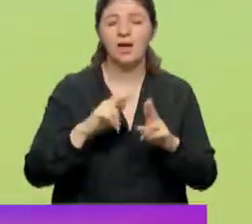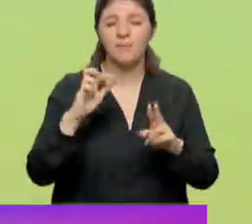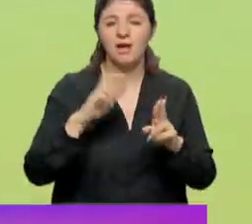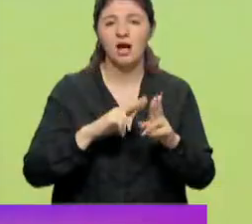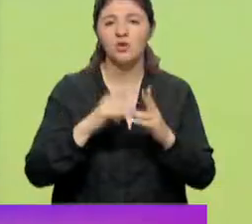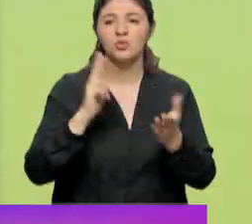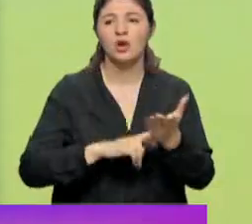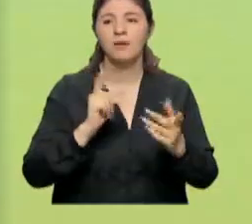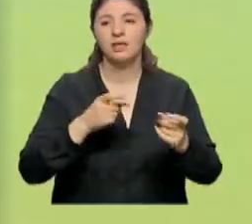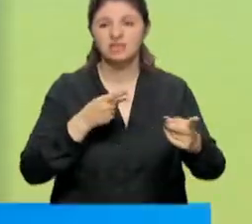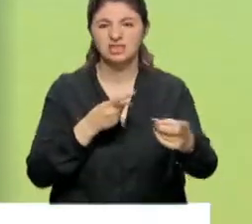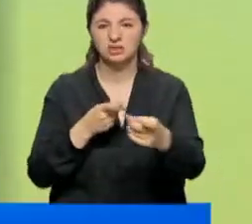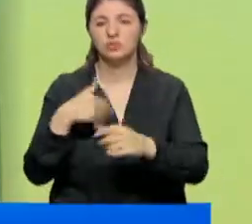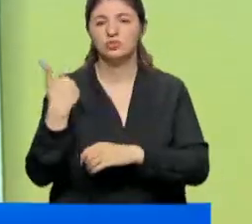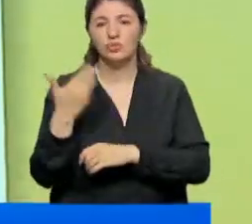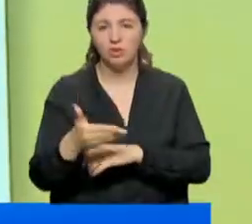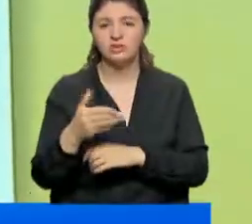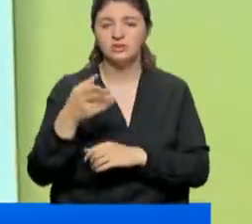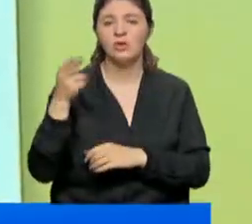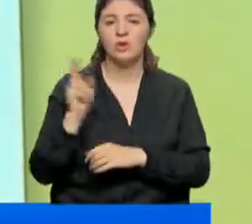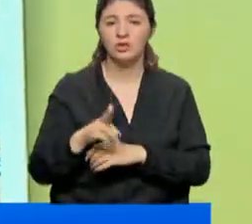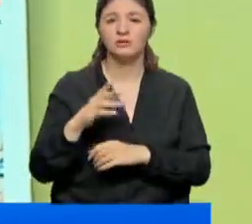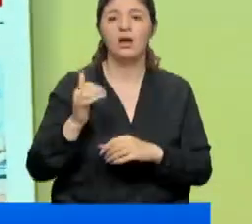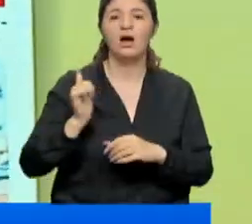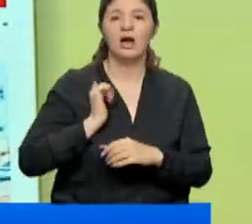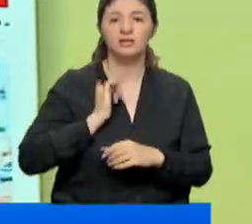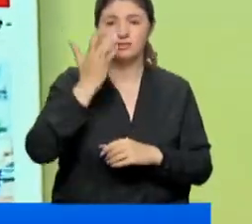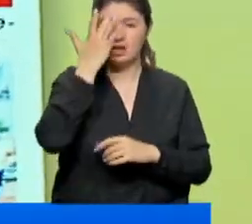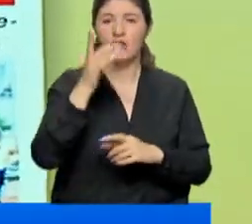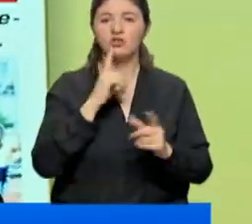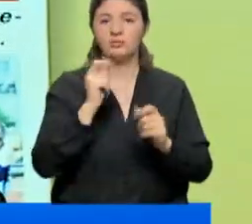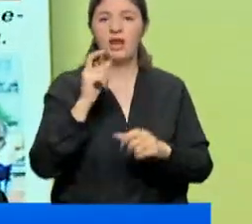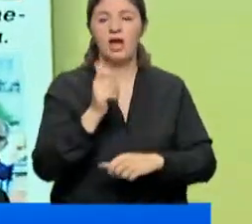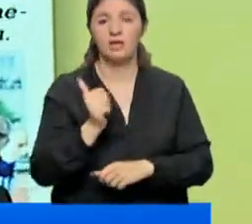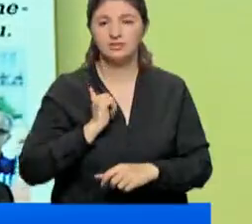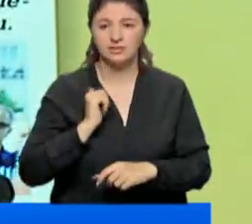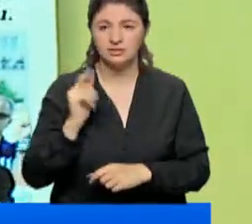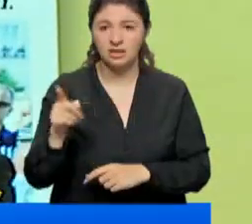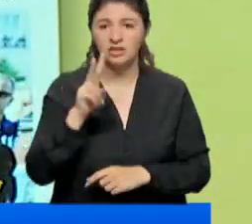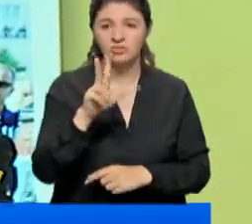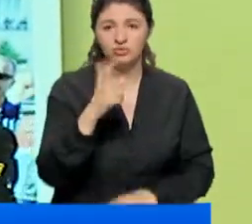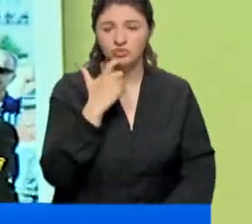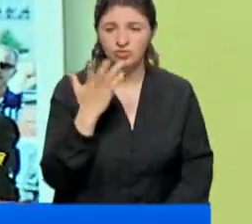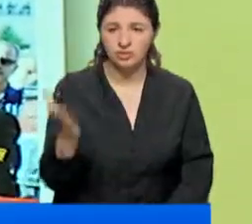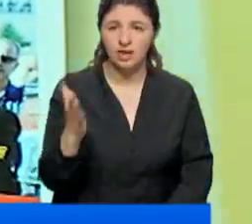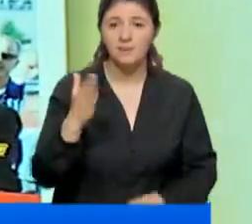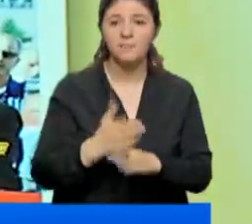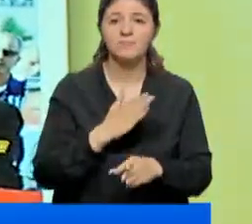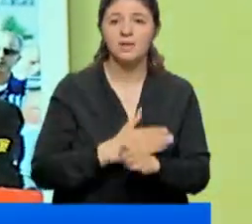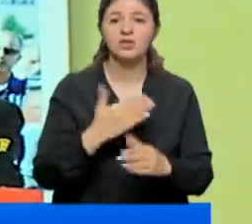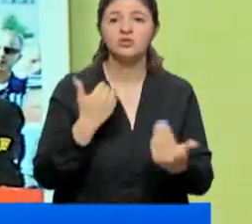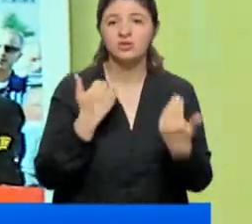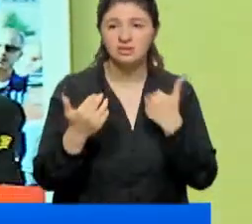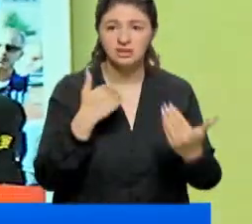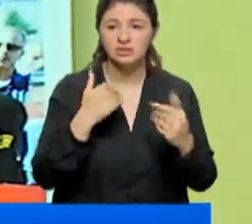örgütü PKK mensuplarınca açılan taciz ateşi sonucu şehit düşen piyade sözleşmeli er Mehmet meral23 yaşında memleketi